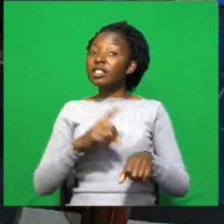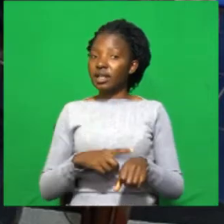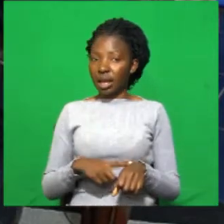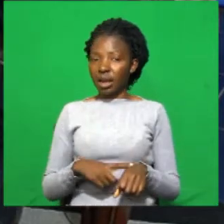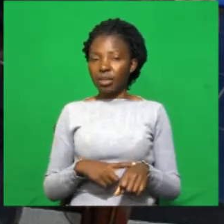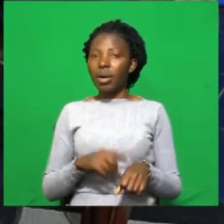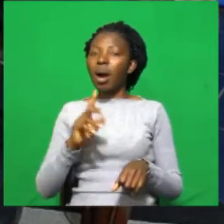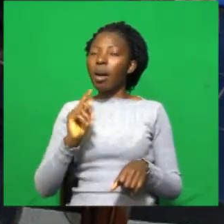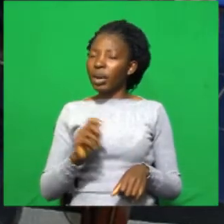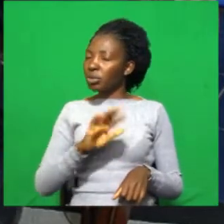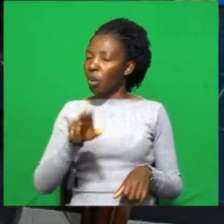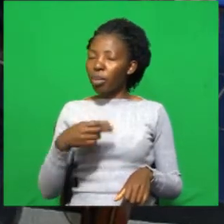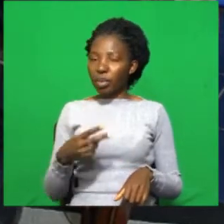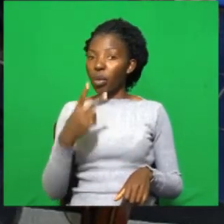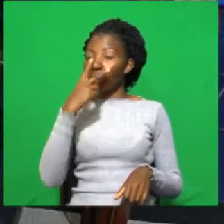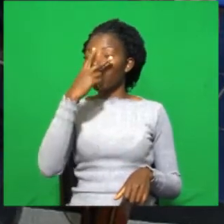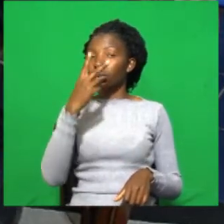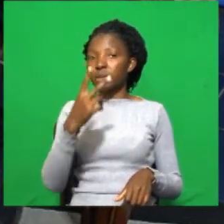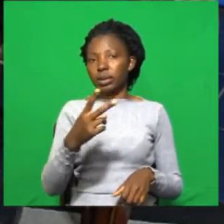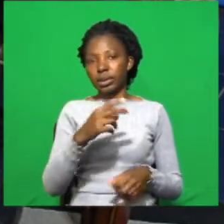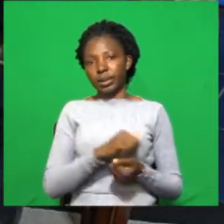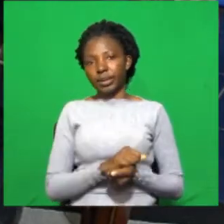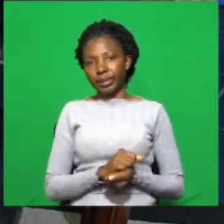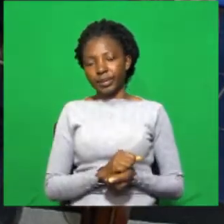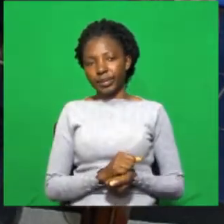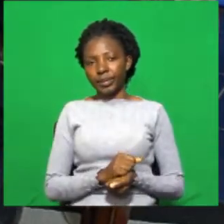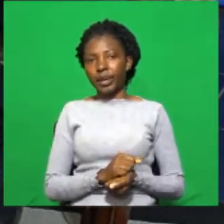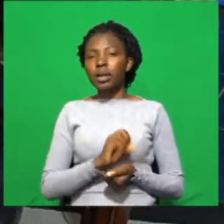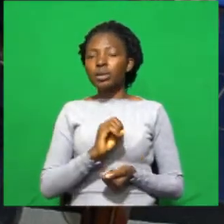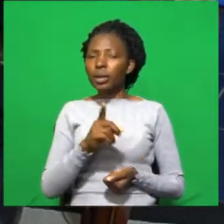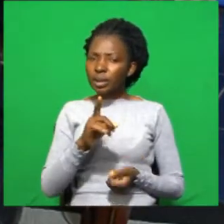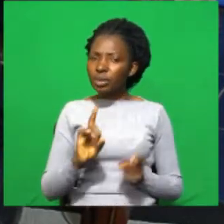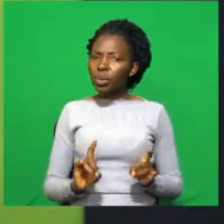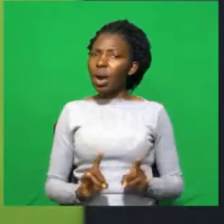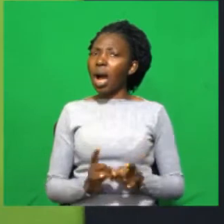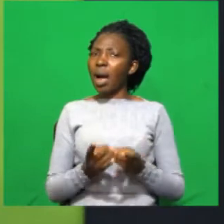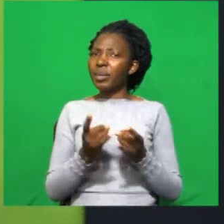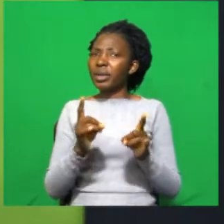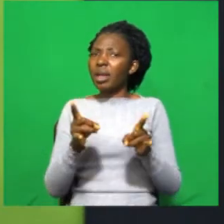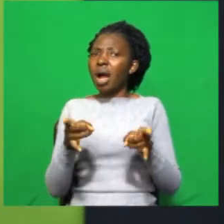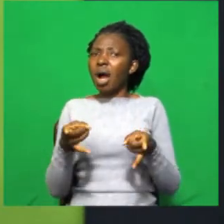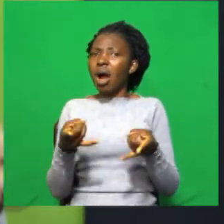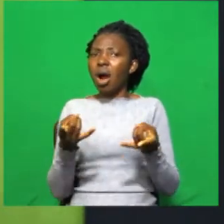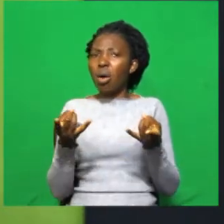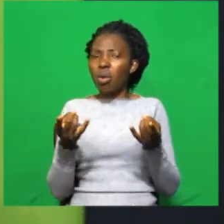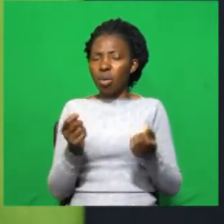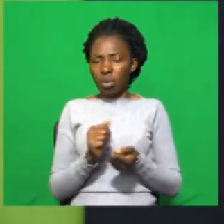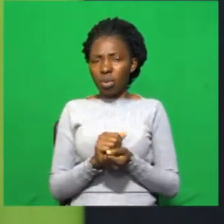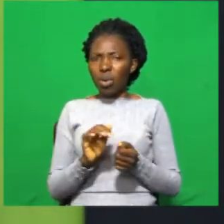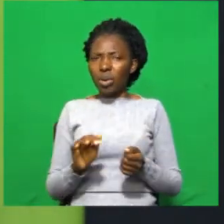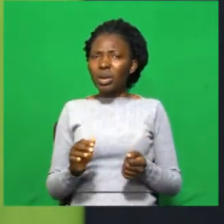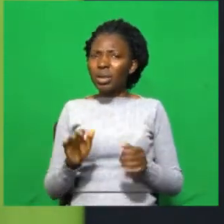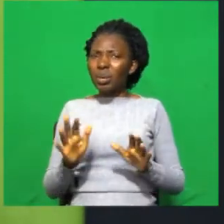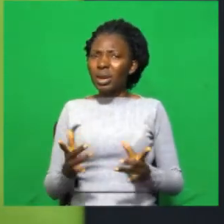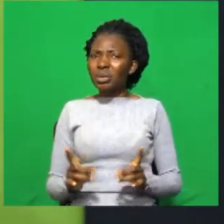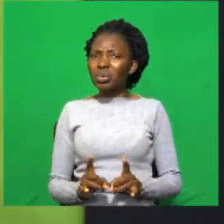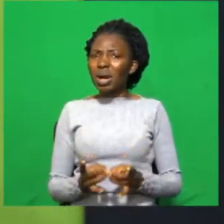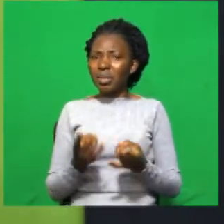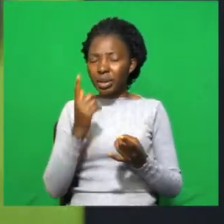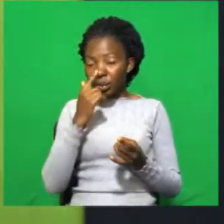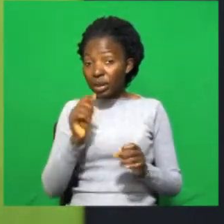rwacho runoonekwa. Amenoti pakujekera ikapa. Saka zvichaitwa nemutoo upi? Ichichi chanyatsoitika